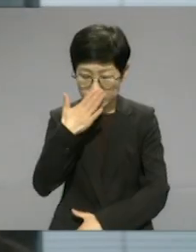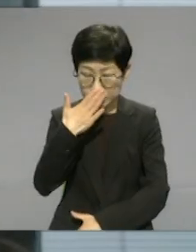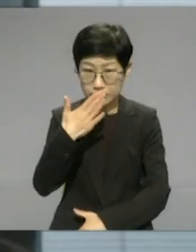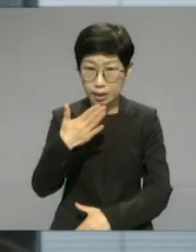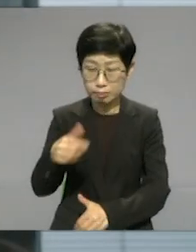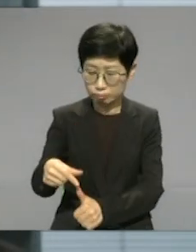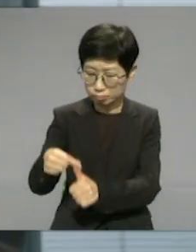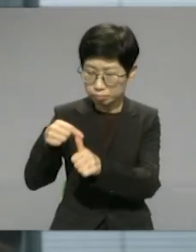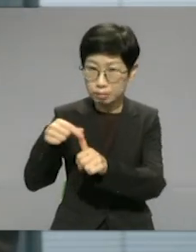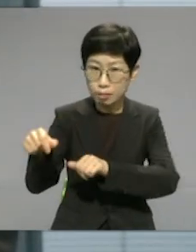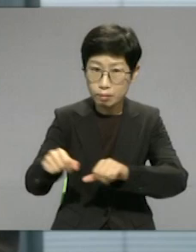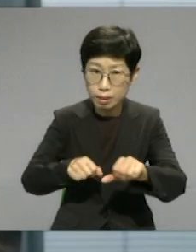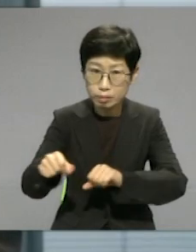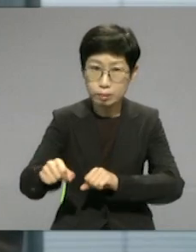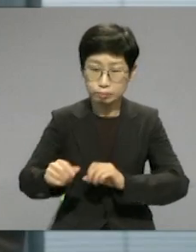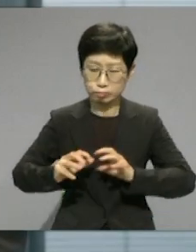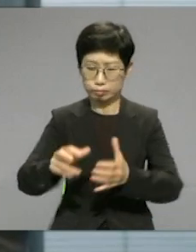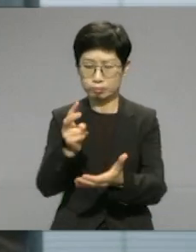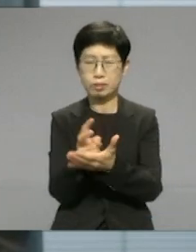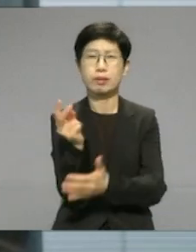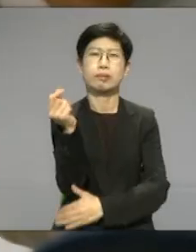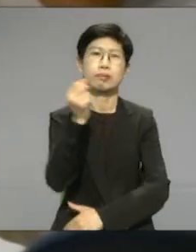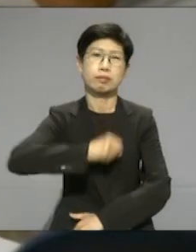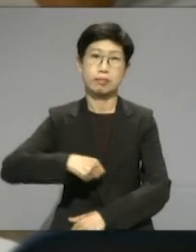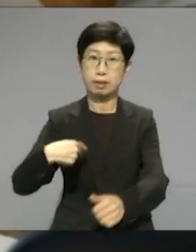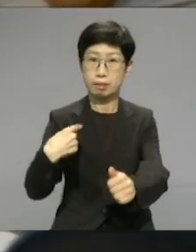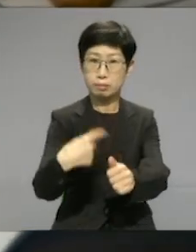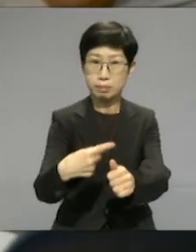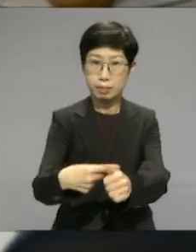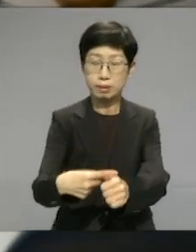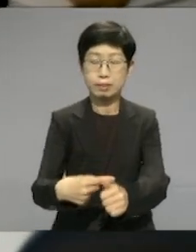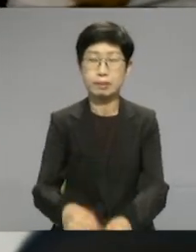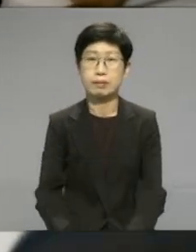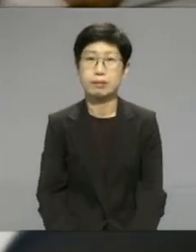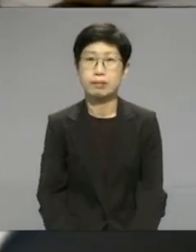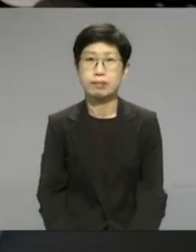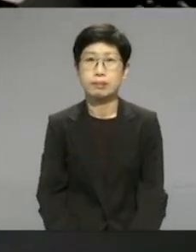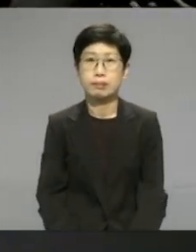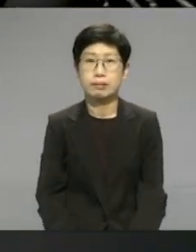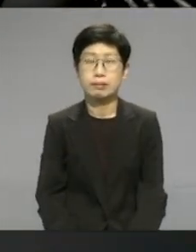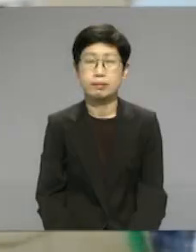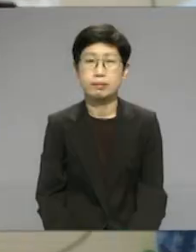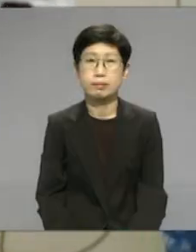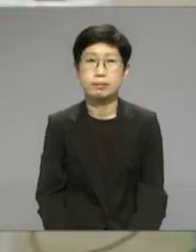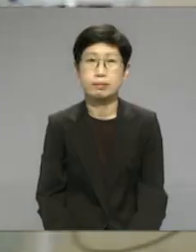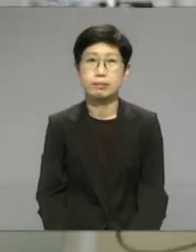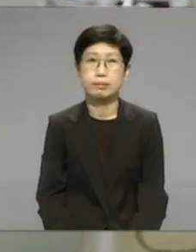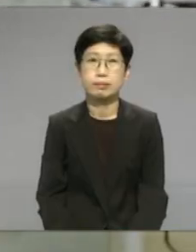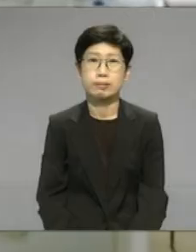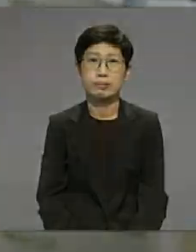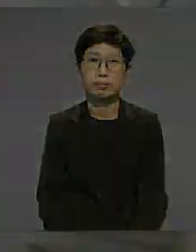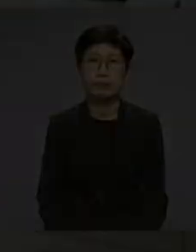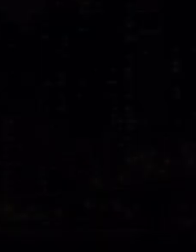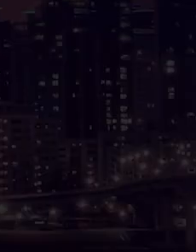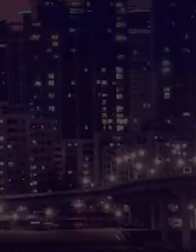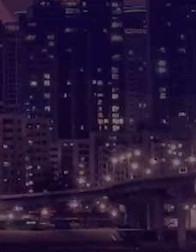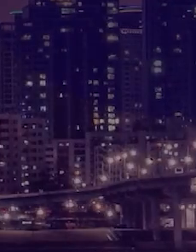인질 구출 작전은 국제법 위반이라며 비판의 목소리를 내고 있습니다. 월드뉴스 김준호입니다.